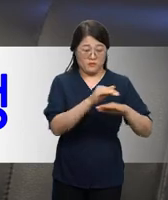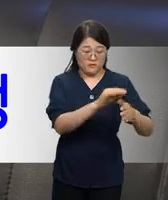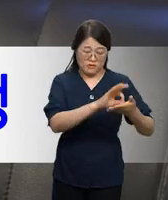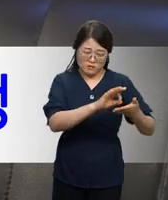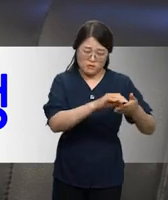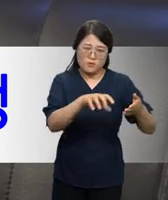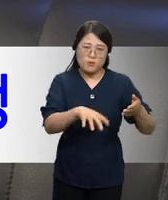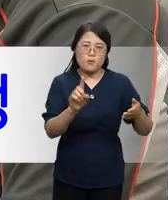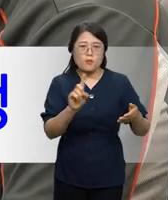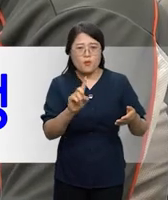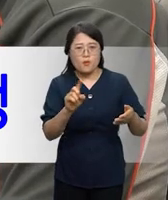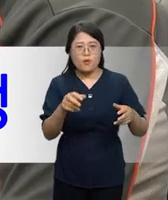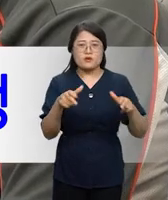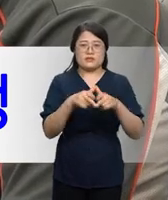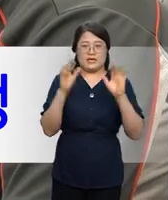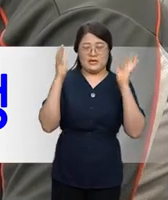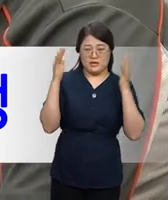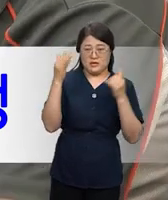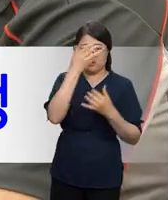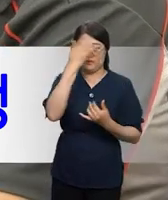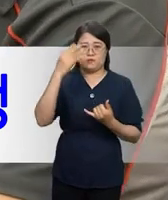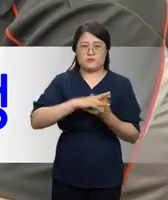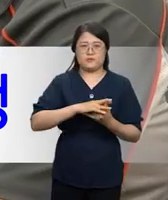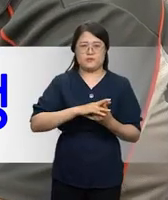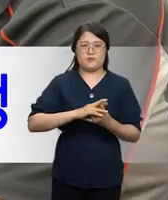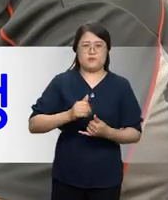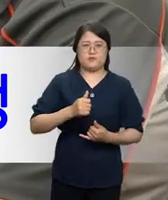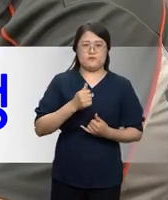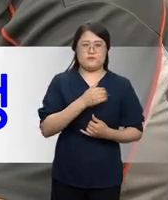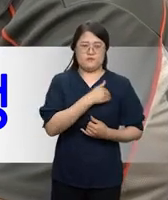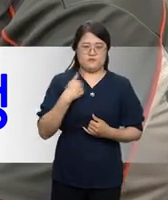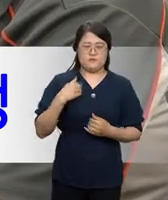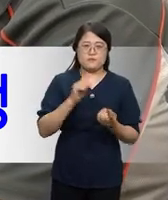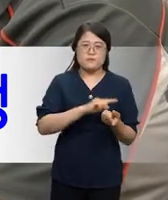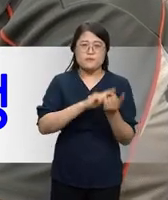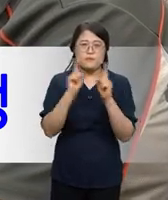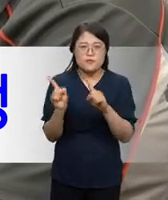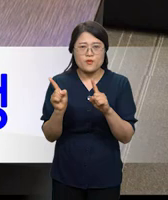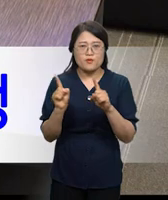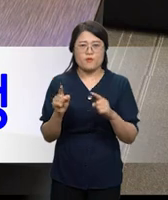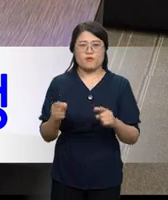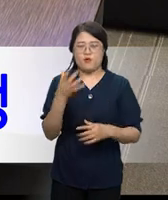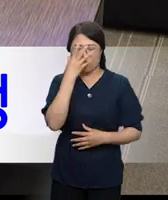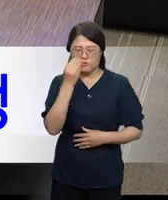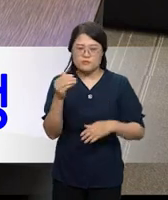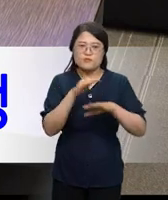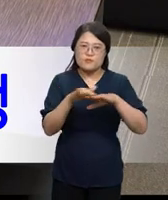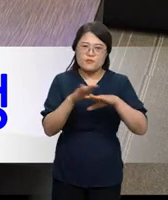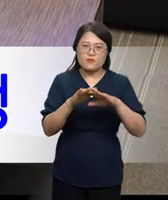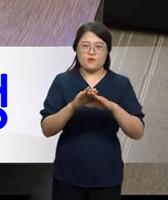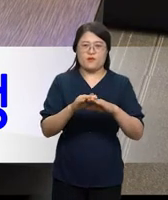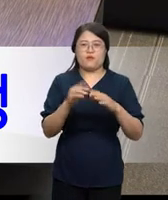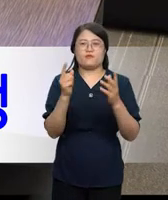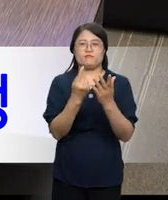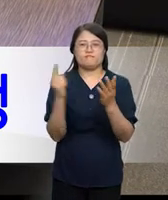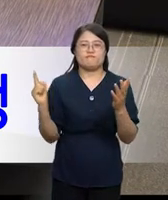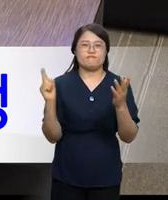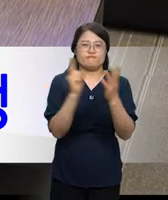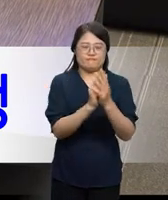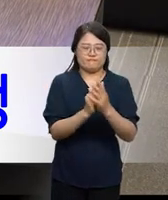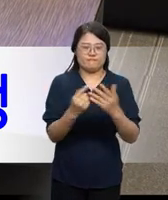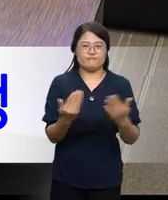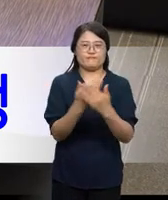전달된 차량은 장애아동, 청소년의 자신감 회복과 우울감 해소, 사회성 향상, 자립생활 증진을